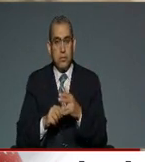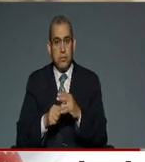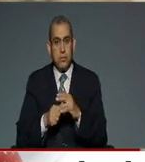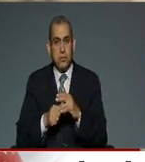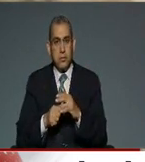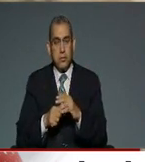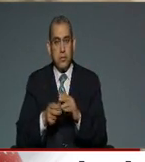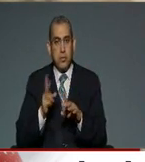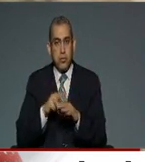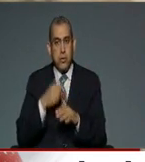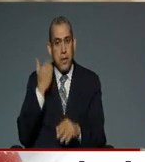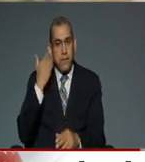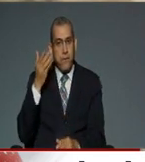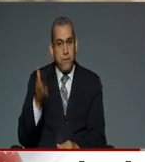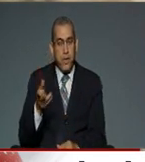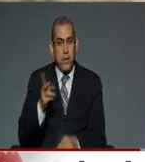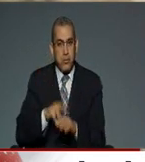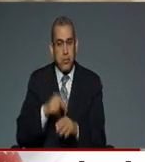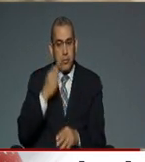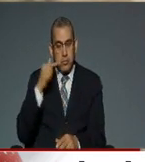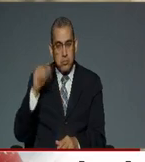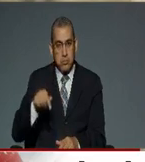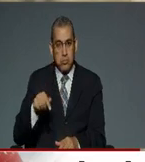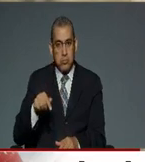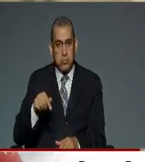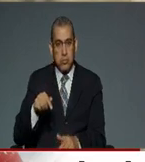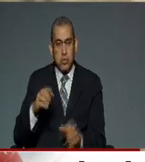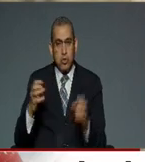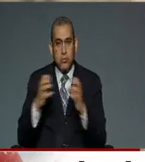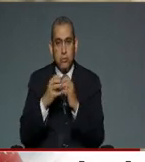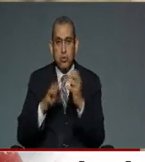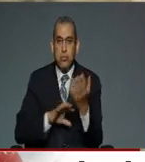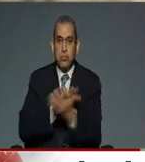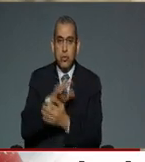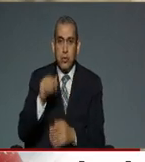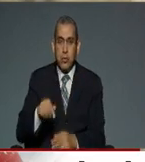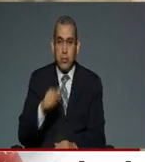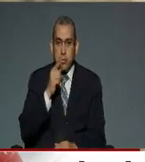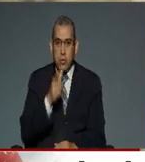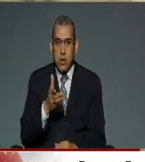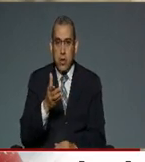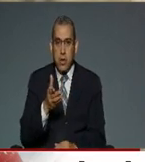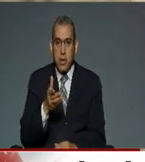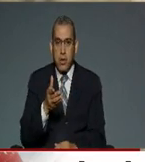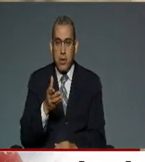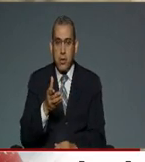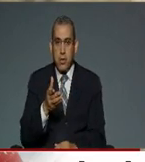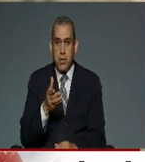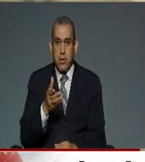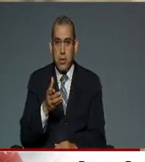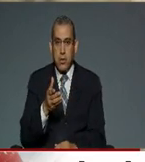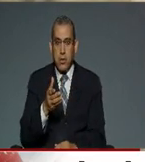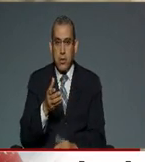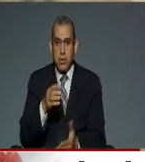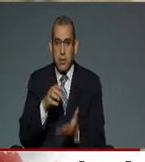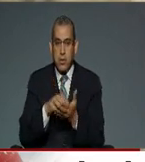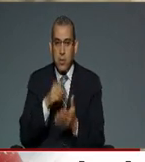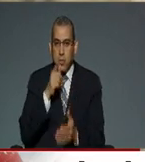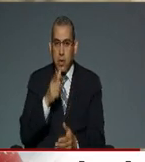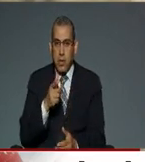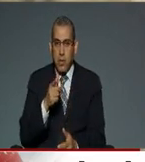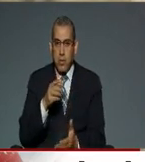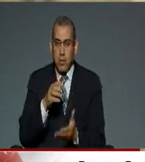ويوجد لدينا بالطبع المشاكل في قناة السويس مع وجود الحوثيين، وتوجد لدينا